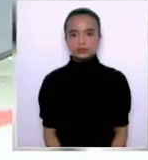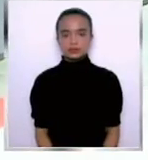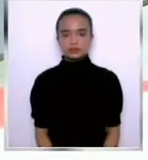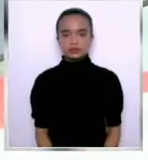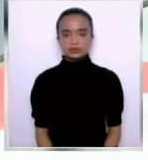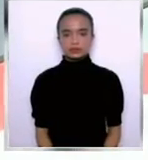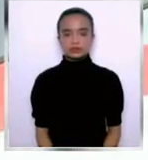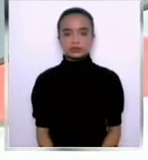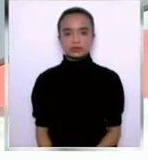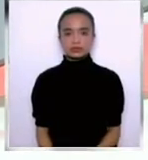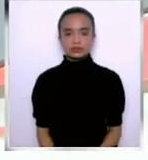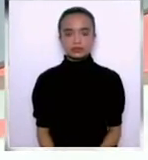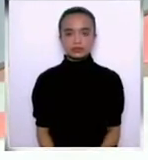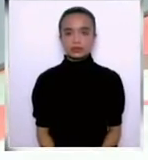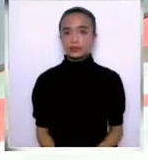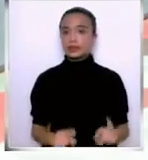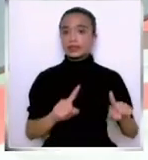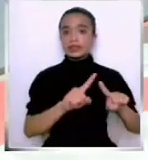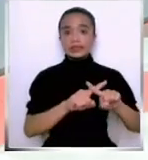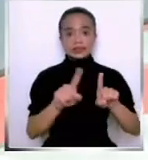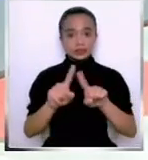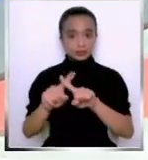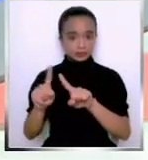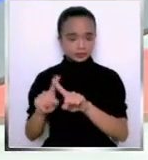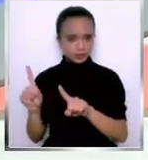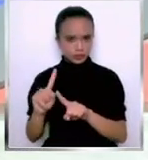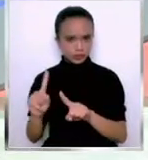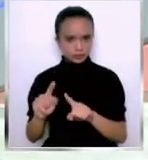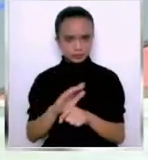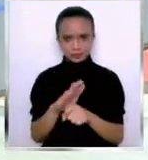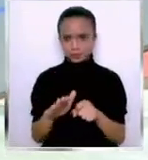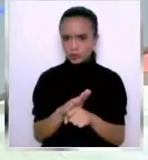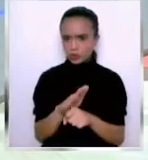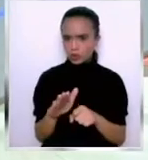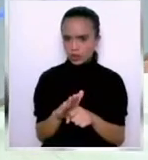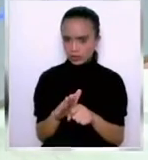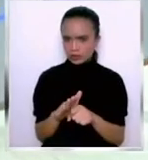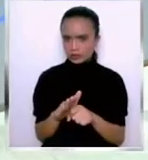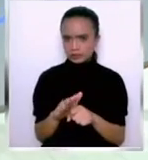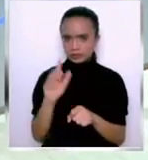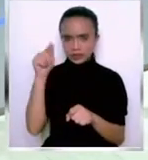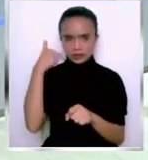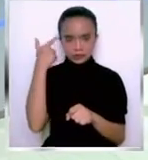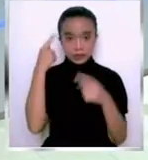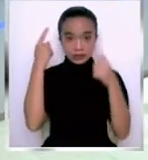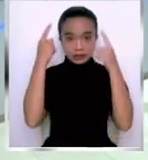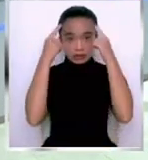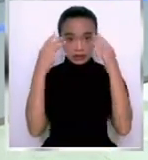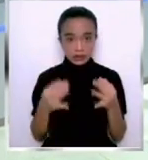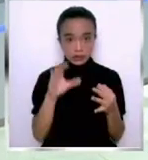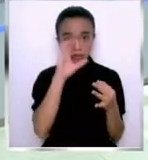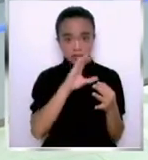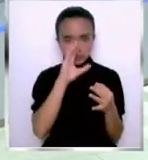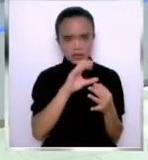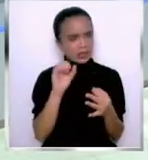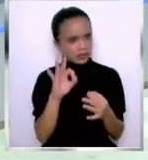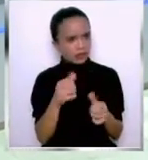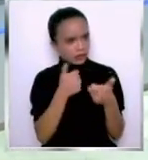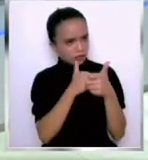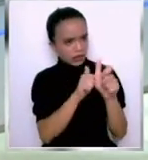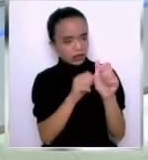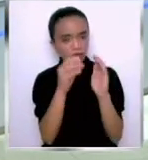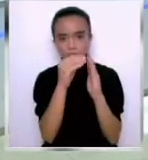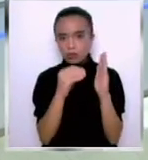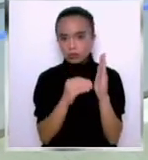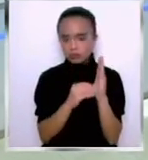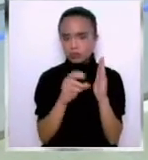Magkakaiba ang posisyon ng mga lokal na pamahalaan sa Cebu. Kung susundin ba o hindi ang provincial ordinance kaugnay sa